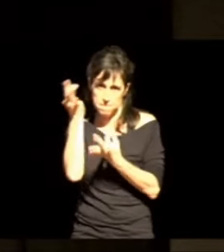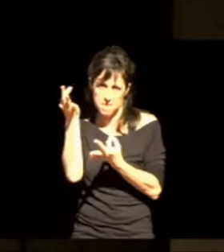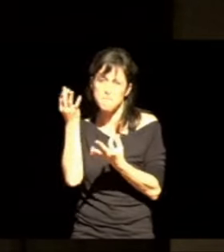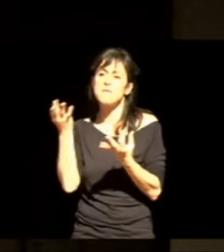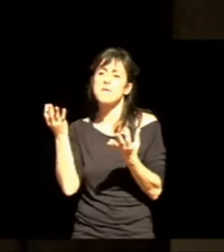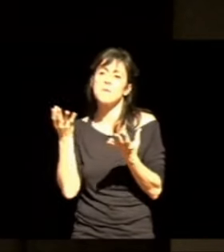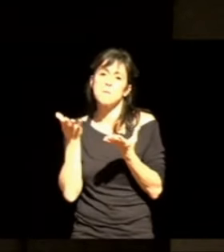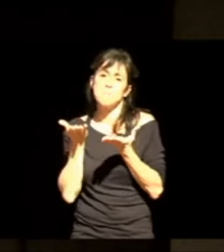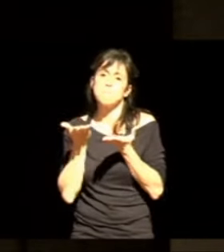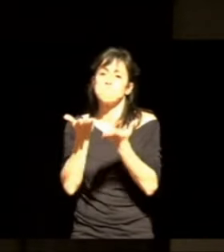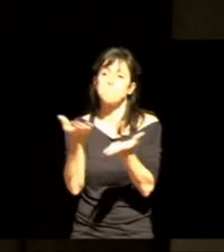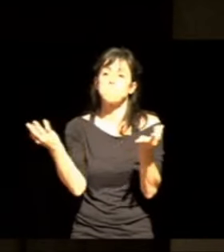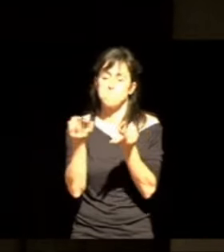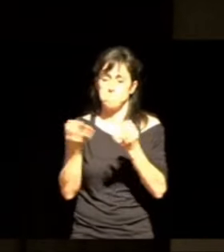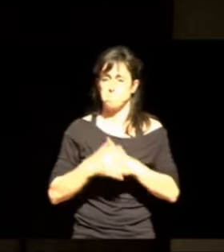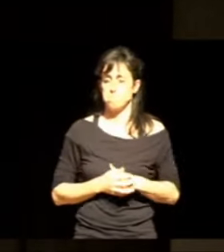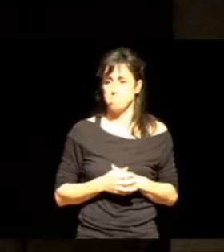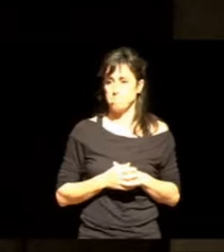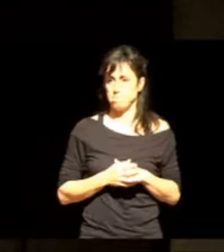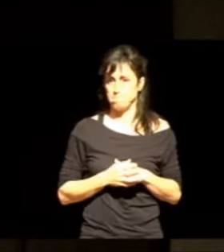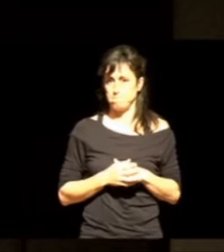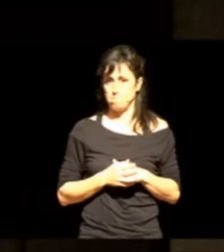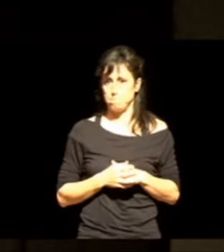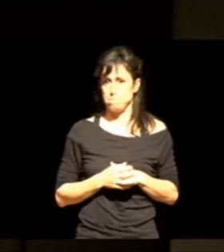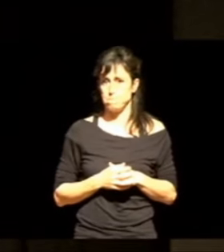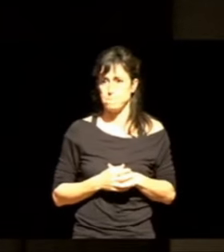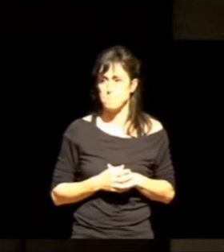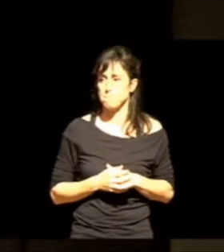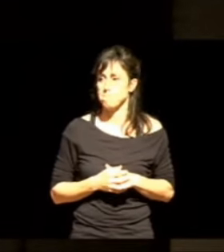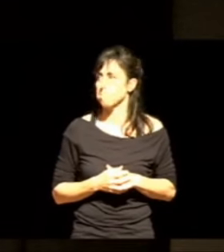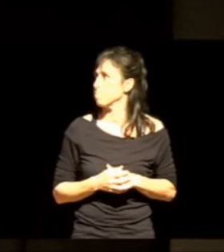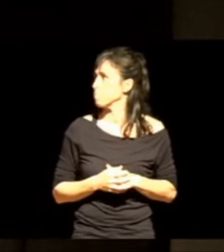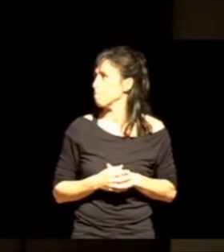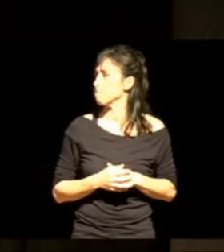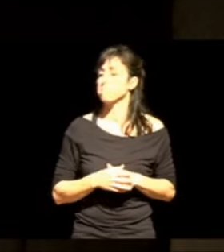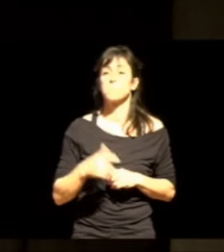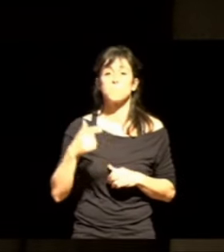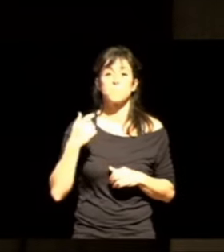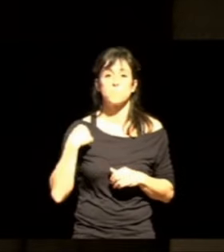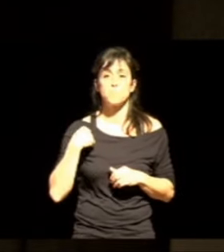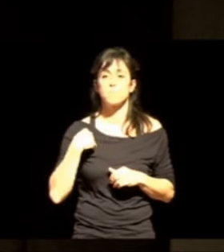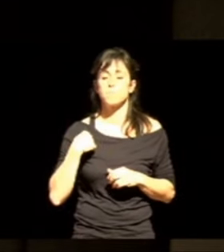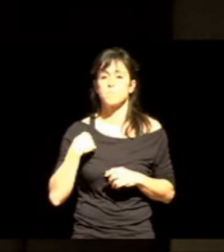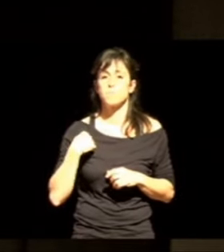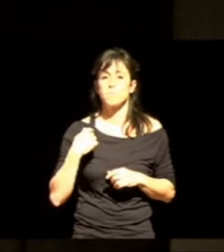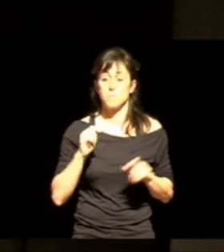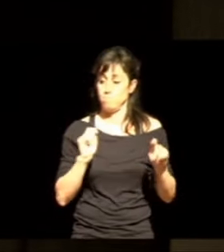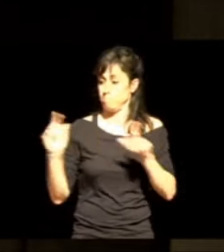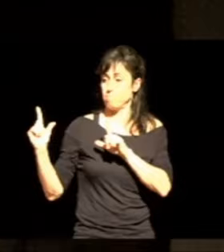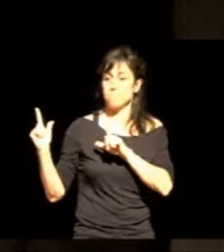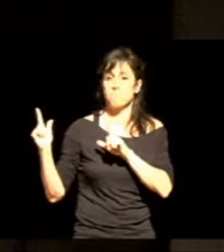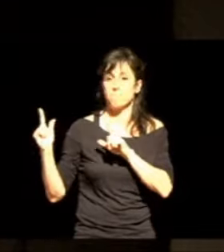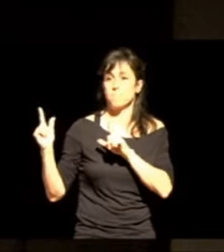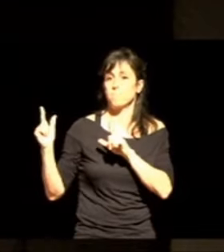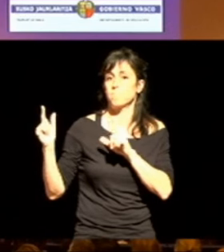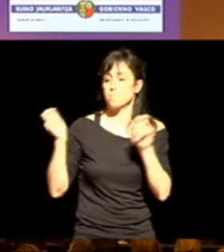motatako izketan eta, ba, nik irudi batzuk edukitatzean, bale? Zaiatuko naz orain, irudi hauek,